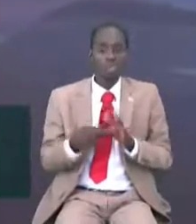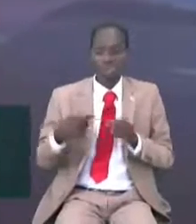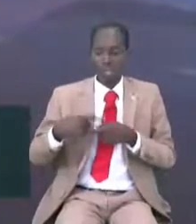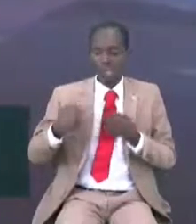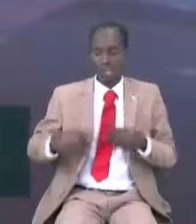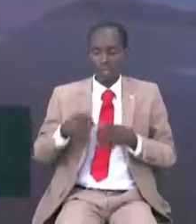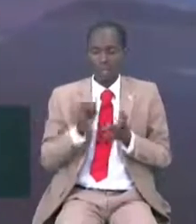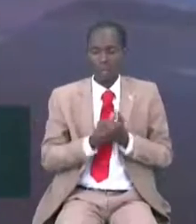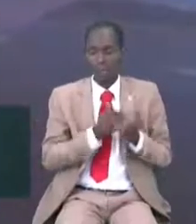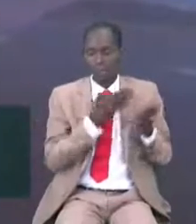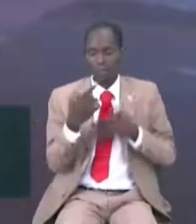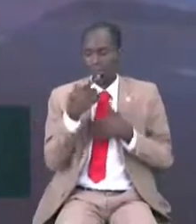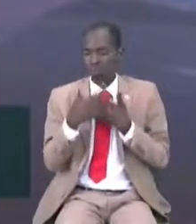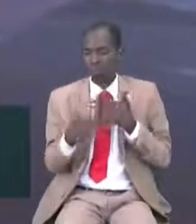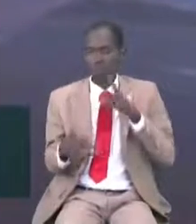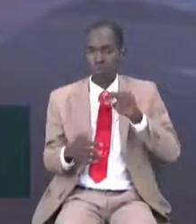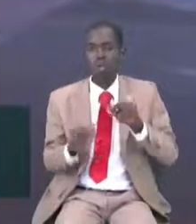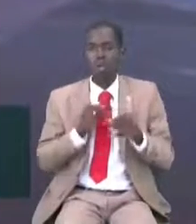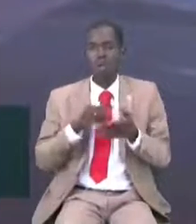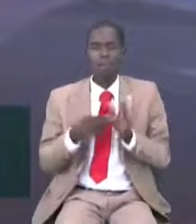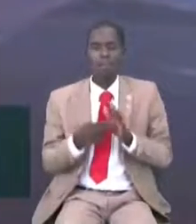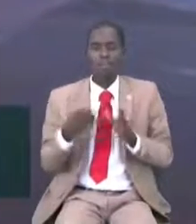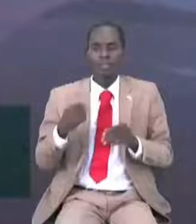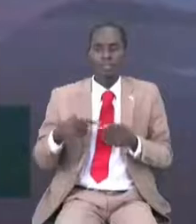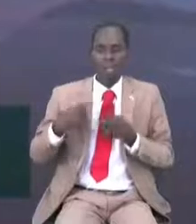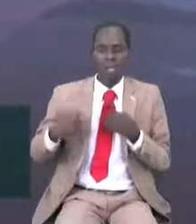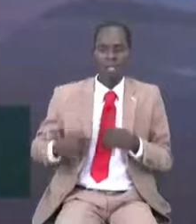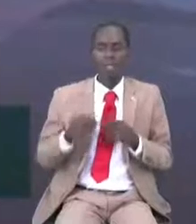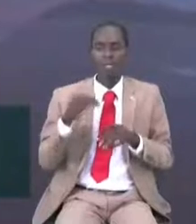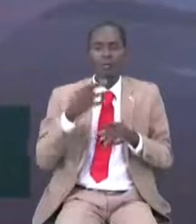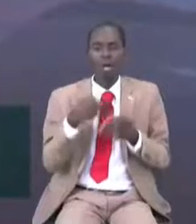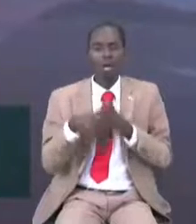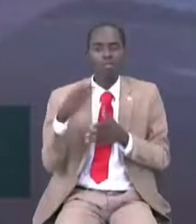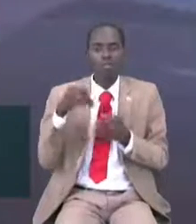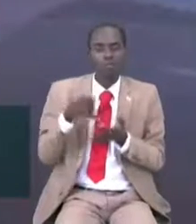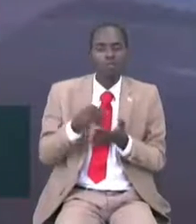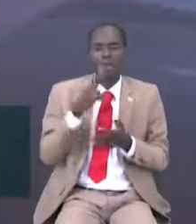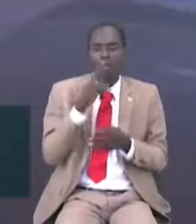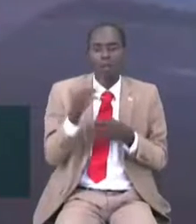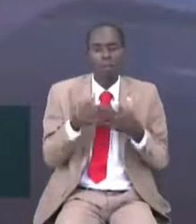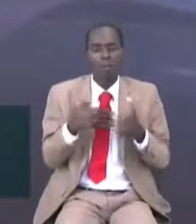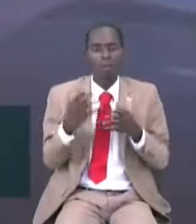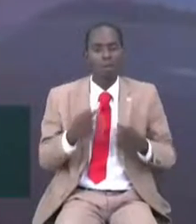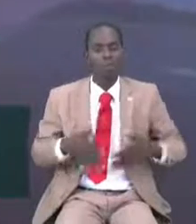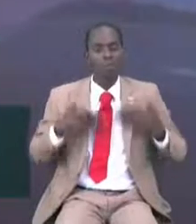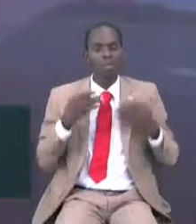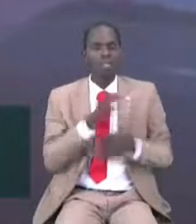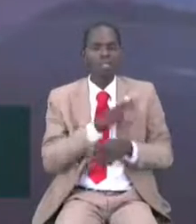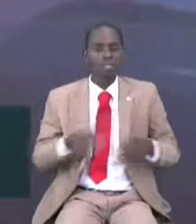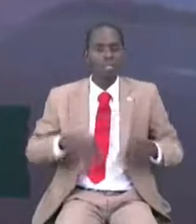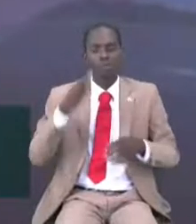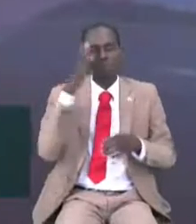mais du cœur même, Christ, notre Dieu, connaît tout et nous examine. Et dit